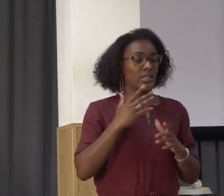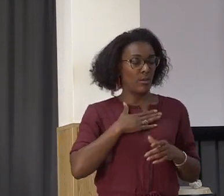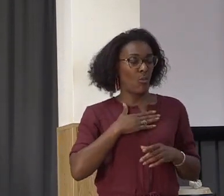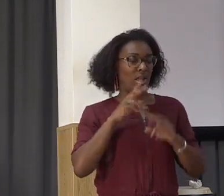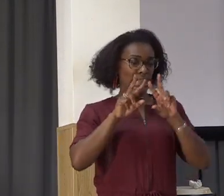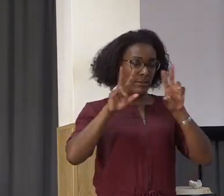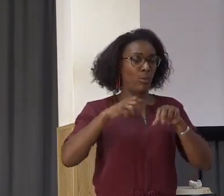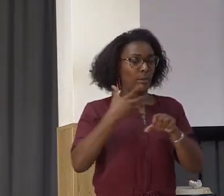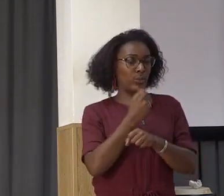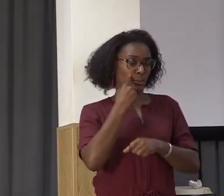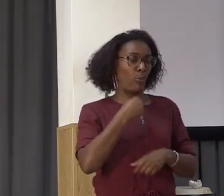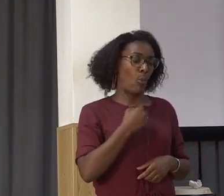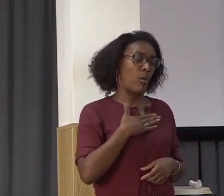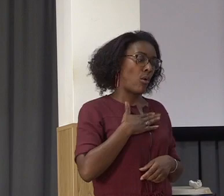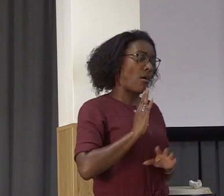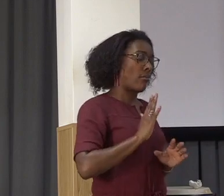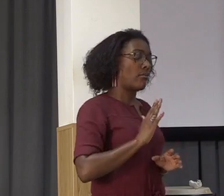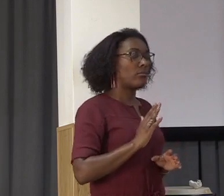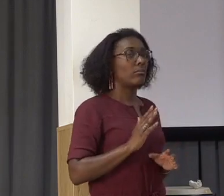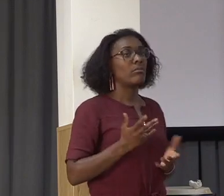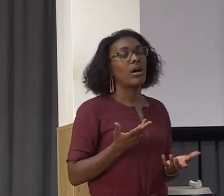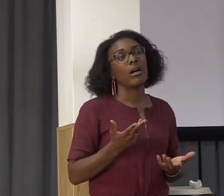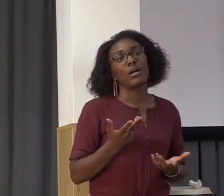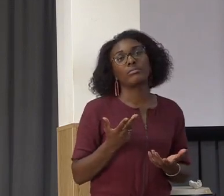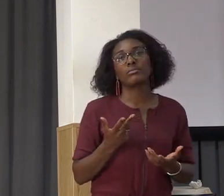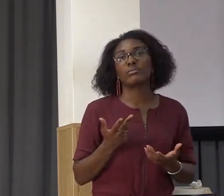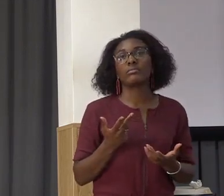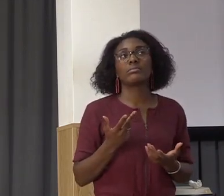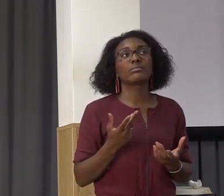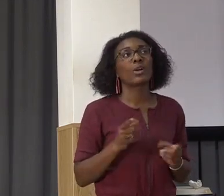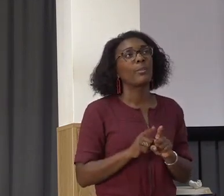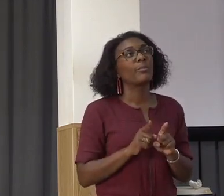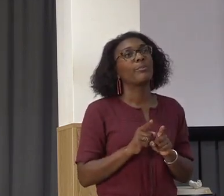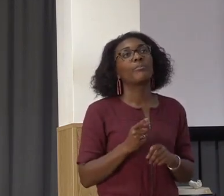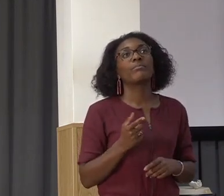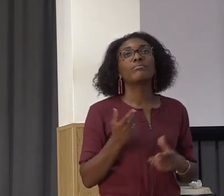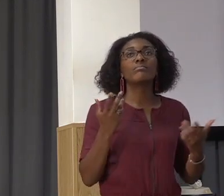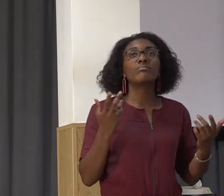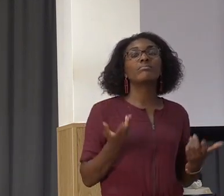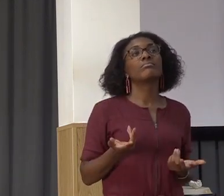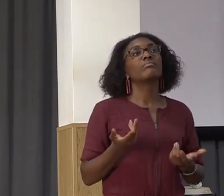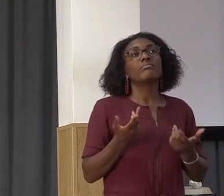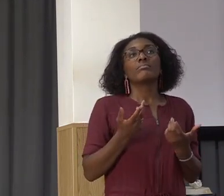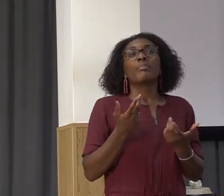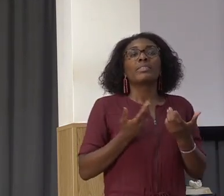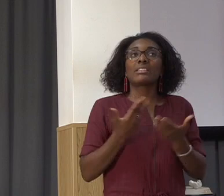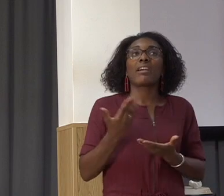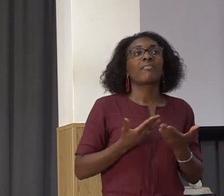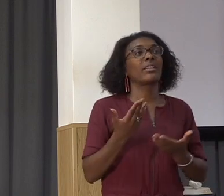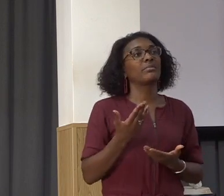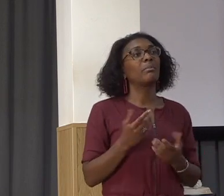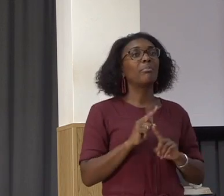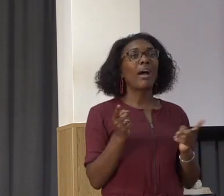Et souvent, on n'a même pas le temps de servir comme on voudrait, mais ça doit être